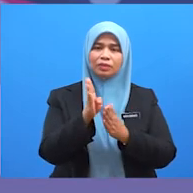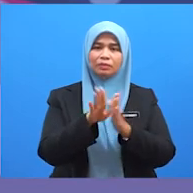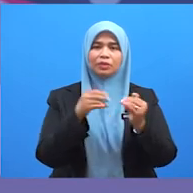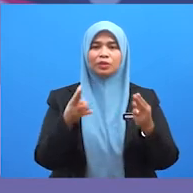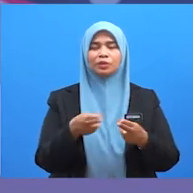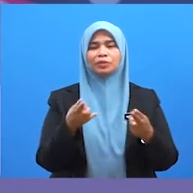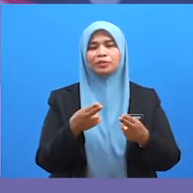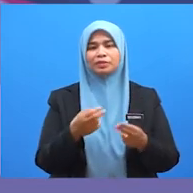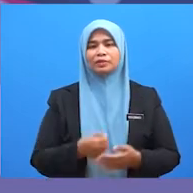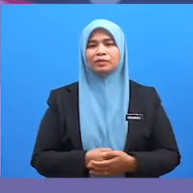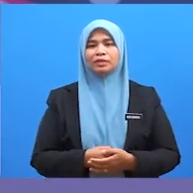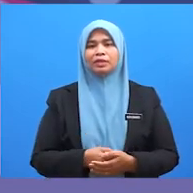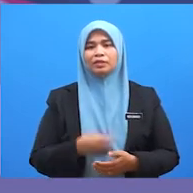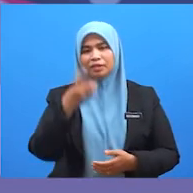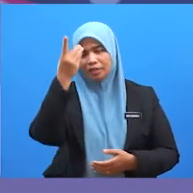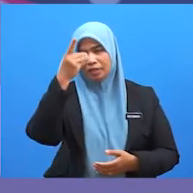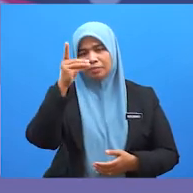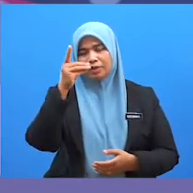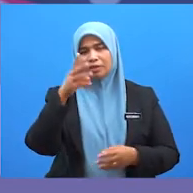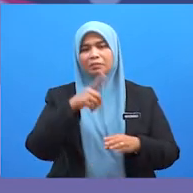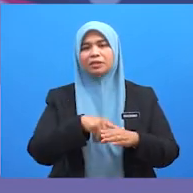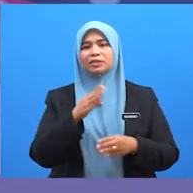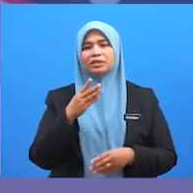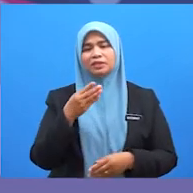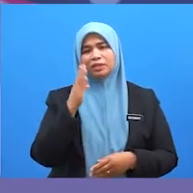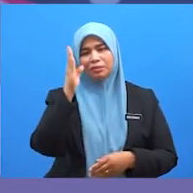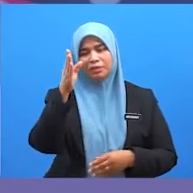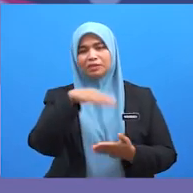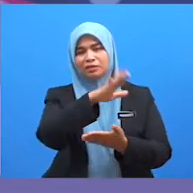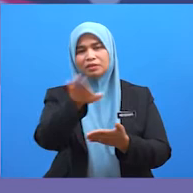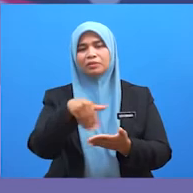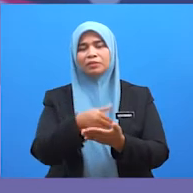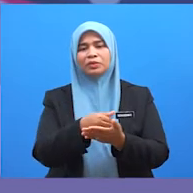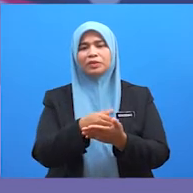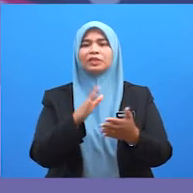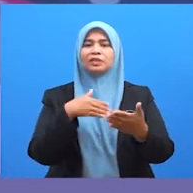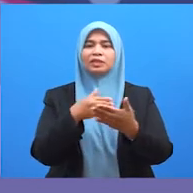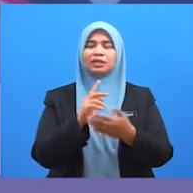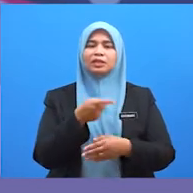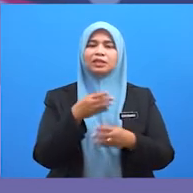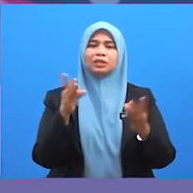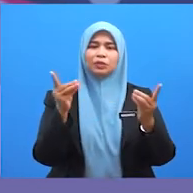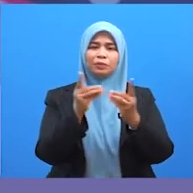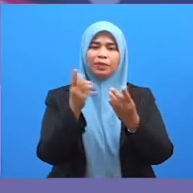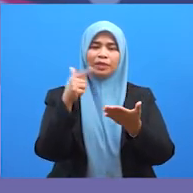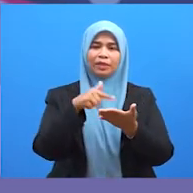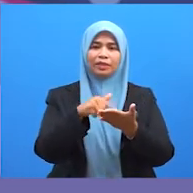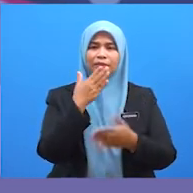berusaha demi masa depan kalian semua. Sehingga kita berjumpa lagi.